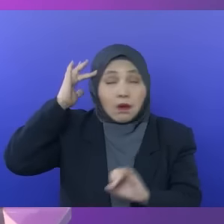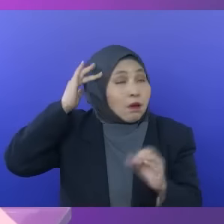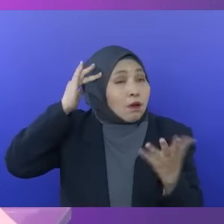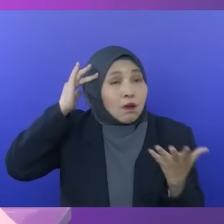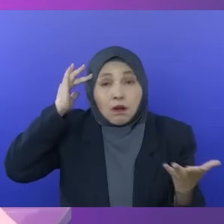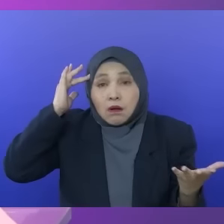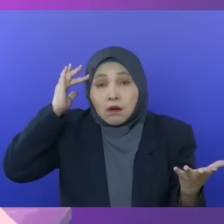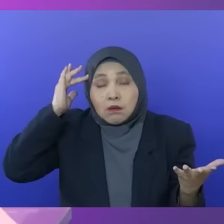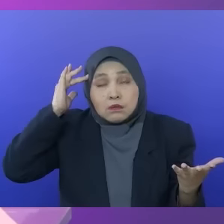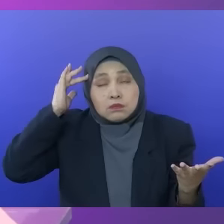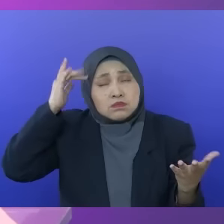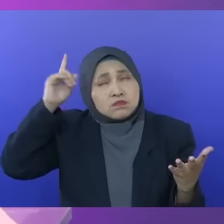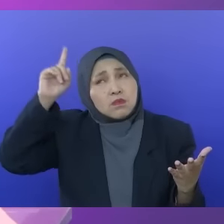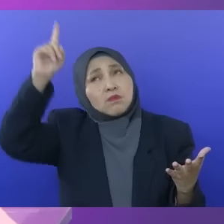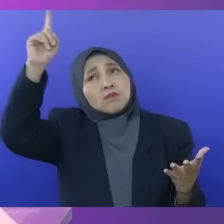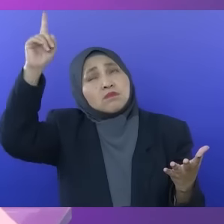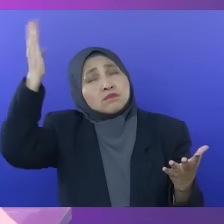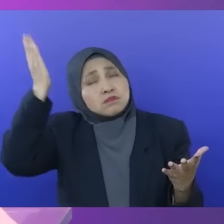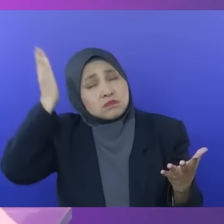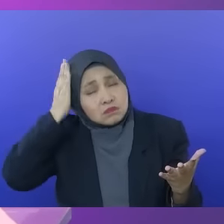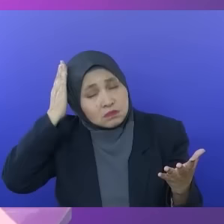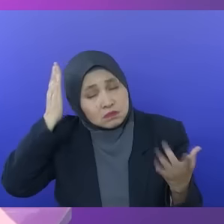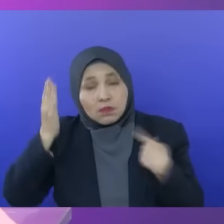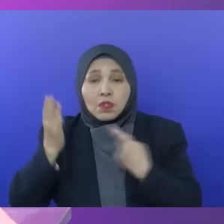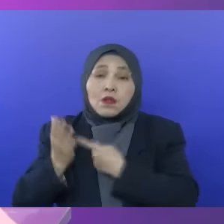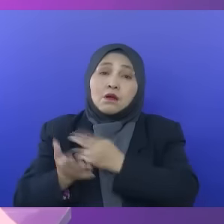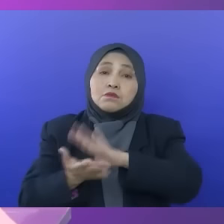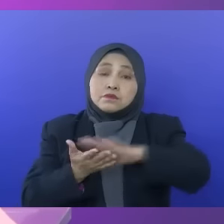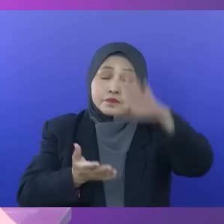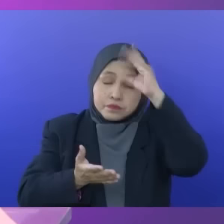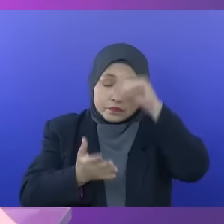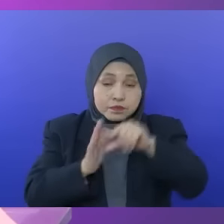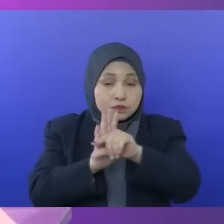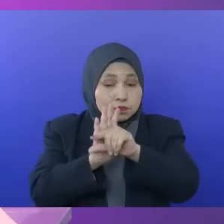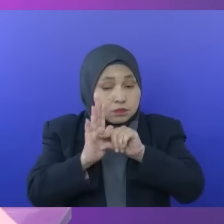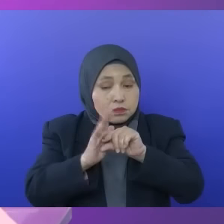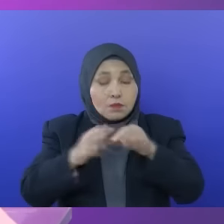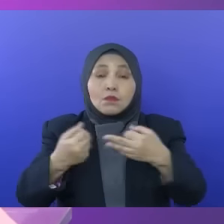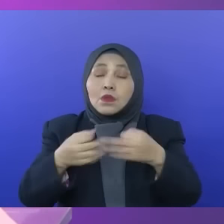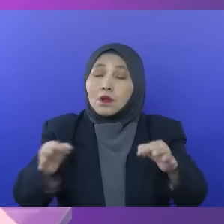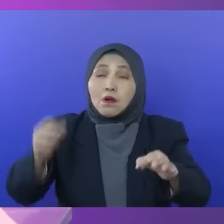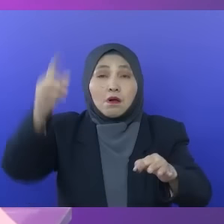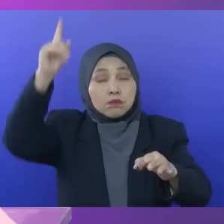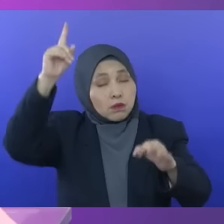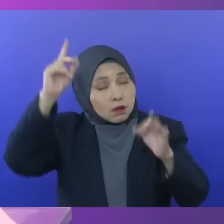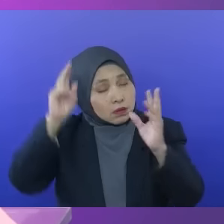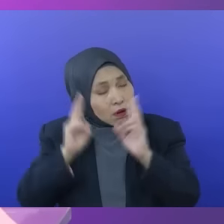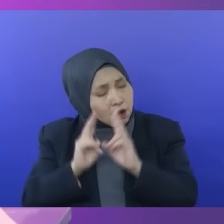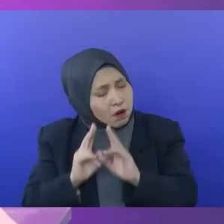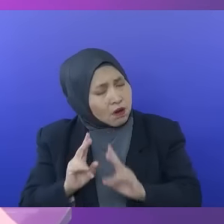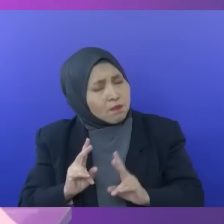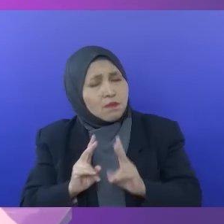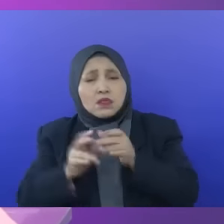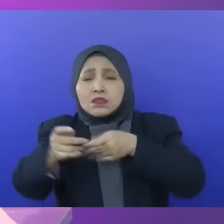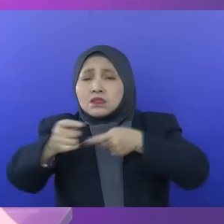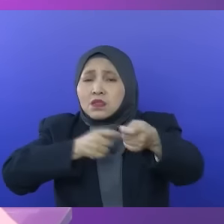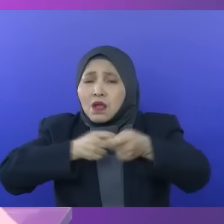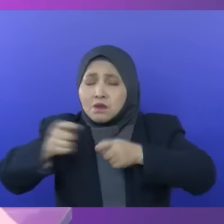engkau saja yang tahu sebagaimana sudah pun kita lewati daripada surah al-fatihah bahwa Allah lah yang yang